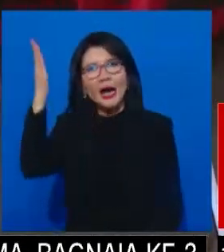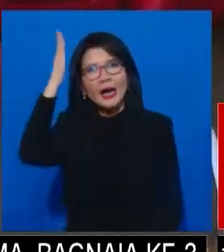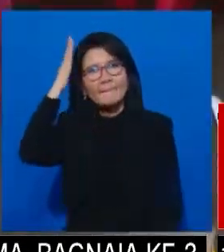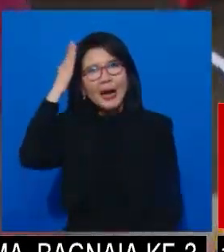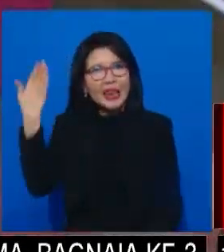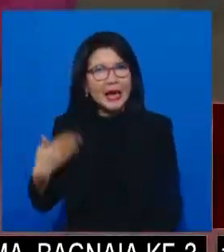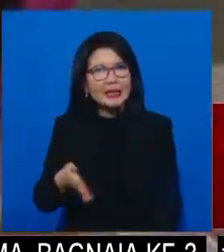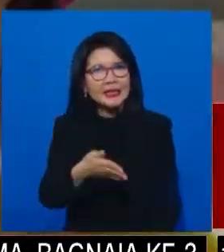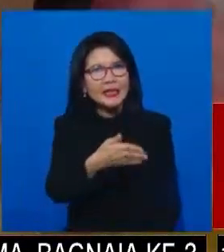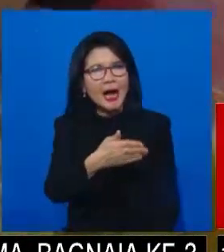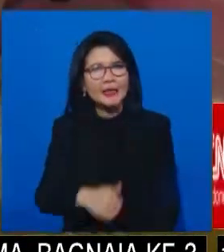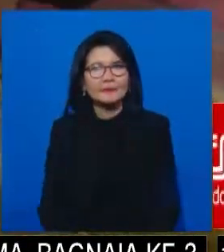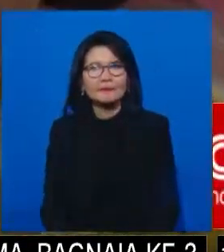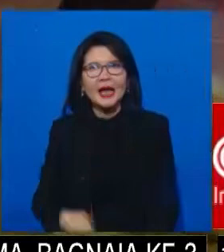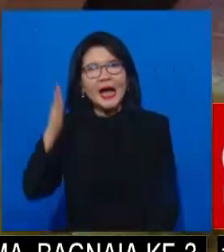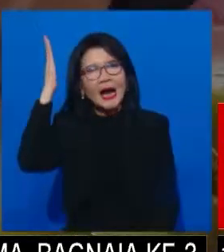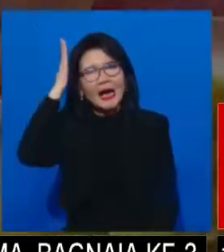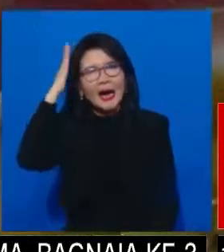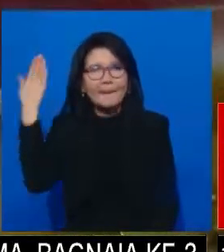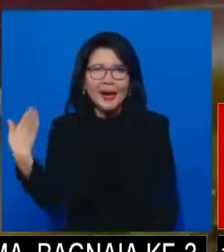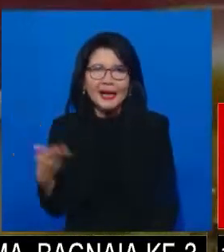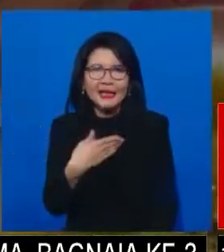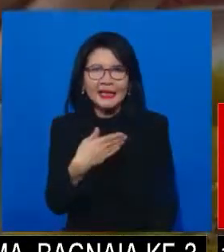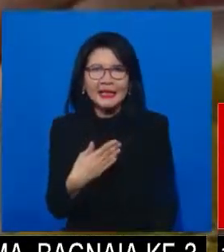ikannya dulu. Ikan mubara, sini ya, come to mama.